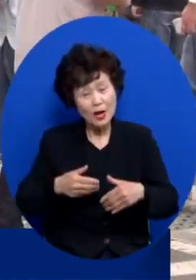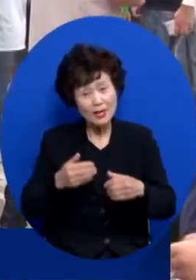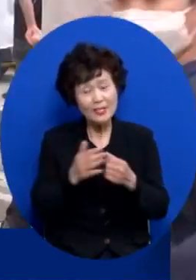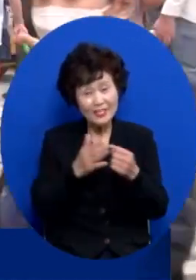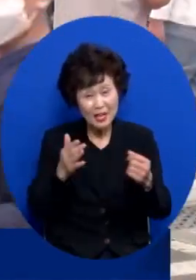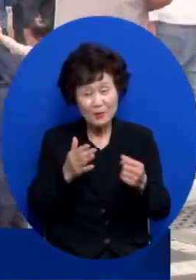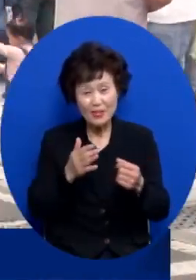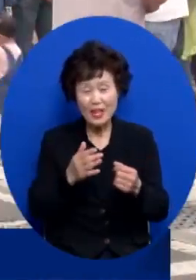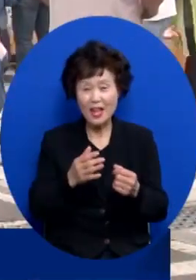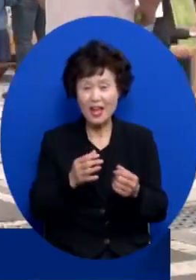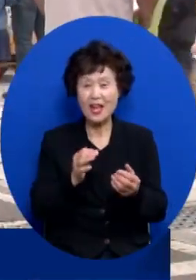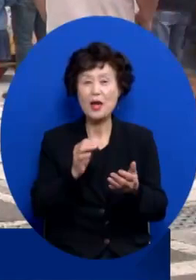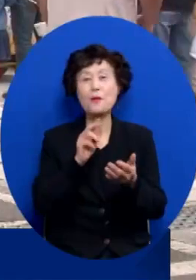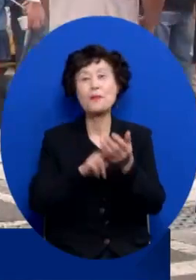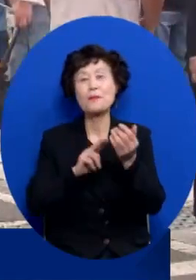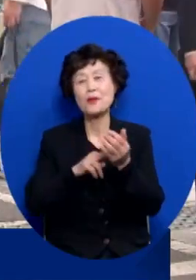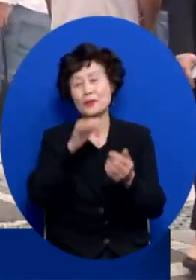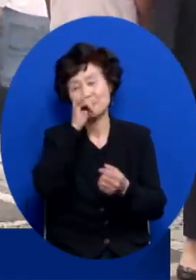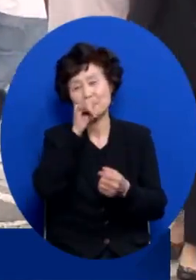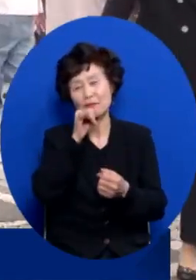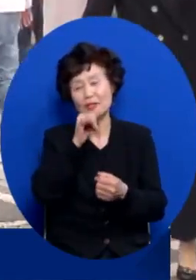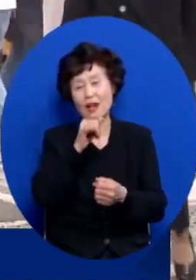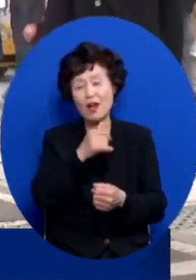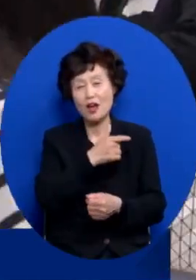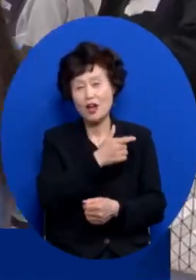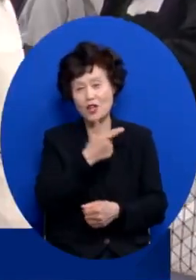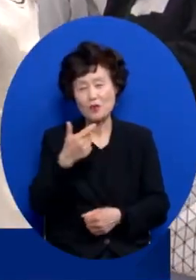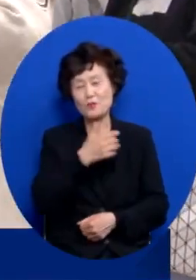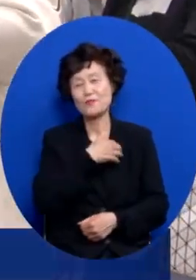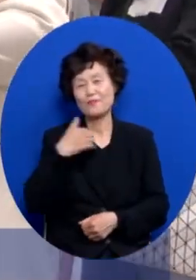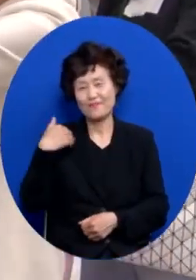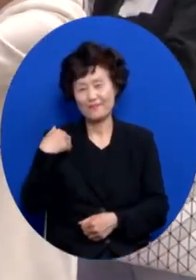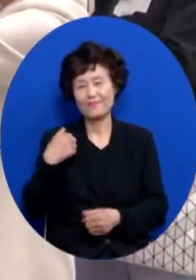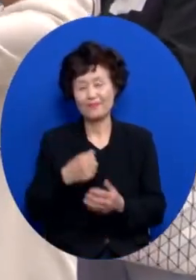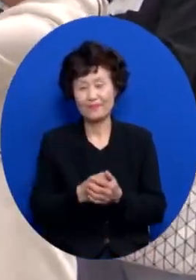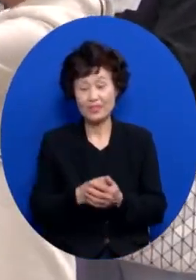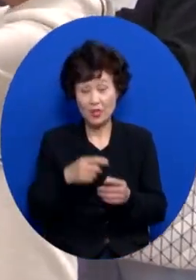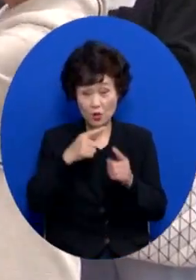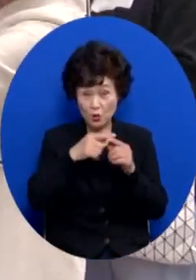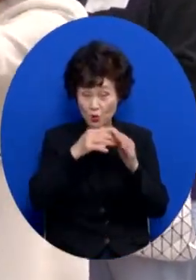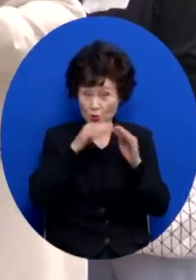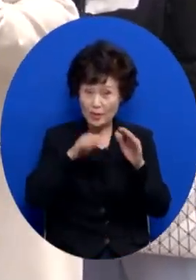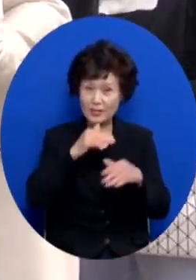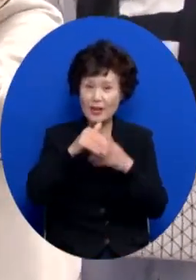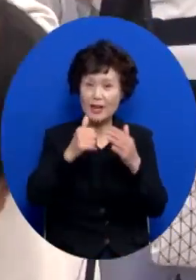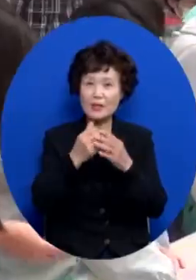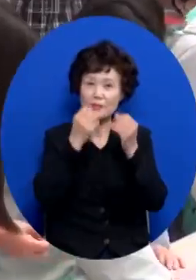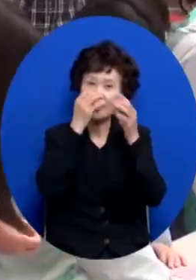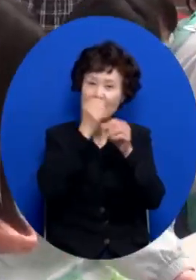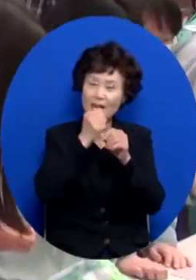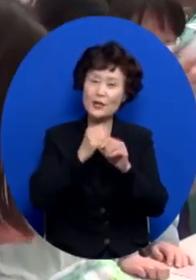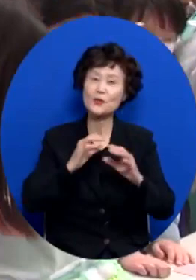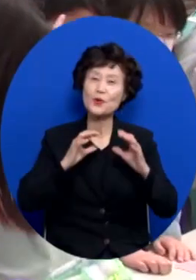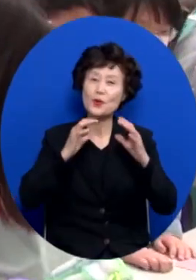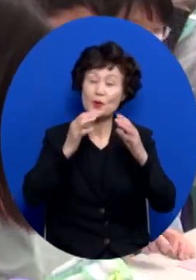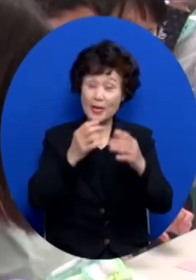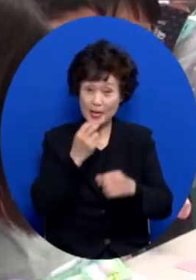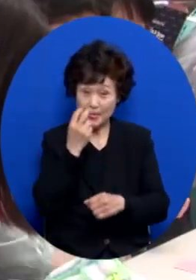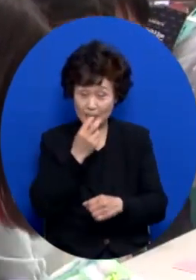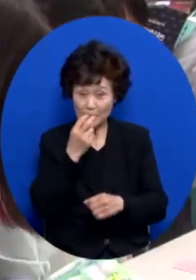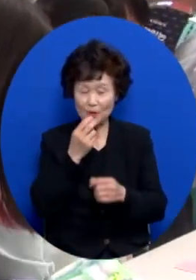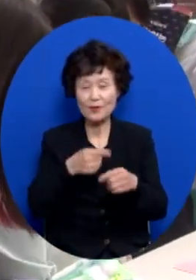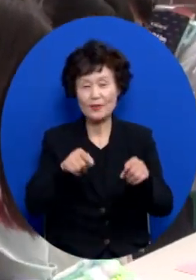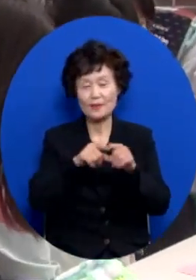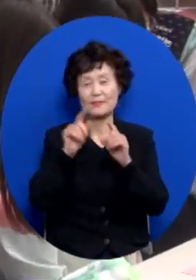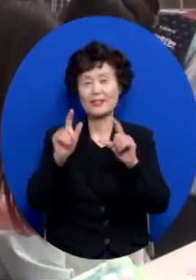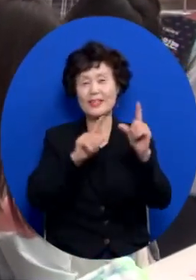너무나도 뿌듯했고 정말 너무 만족스러웠고요. 도림교회는 하나님의 창조 세계를 보존하고 더불어